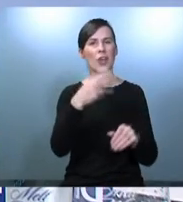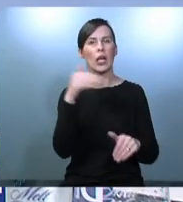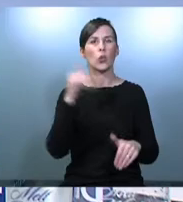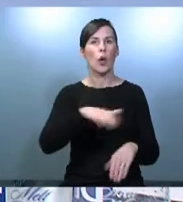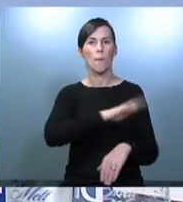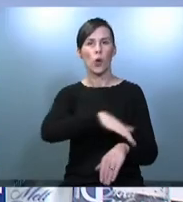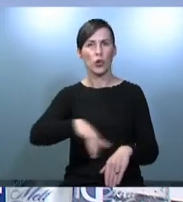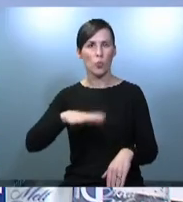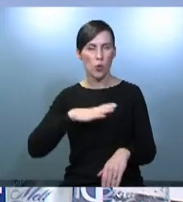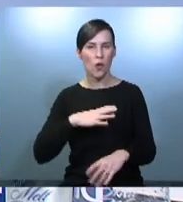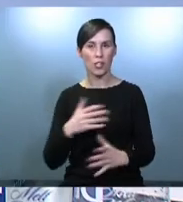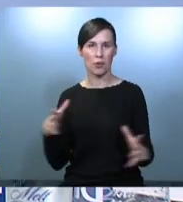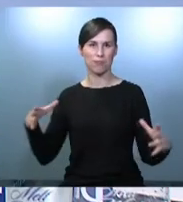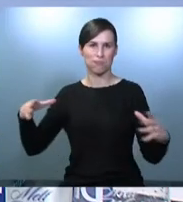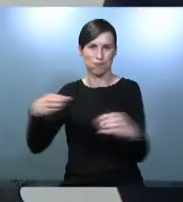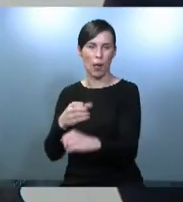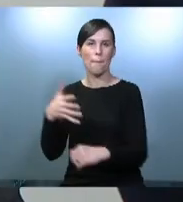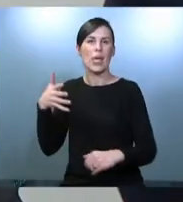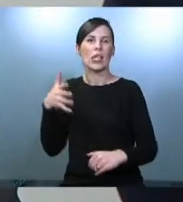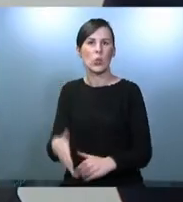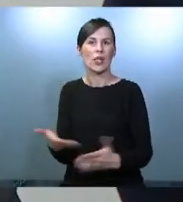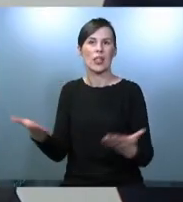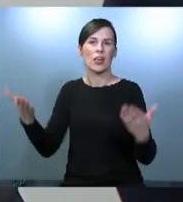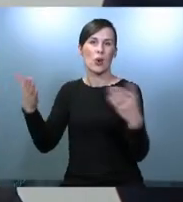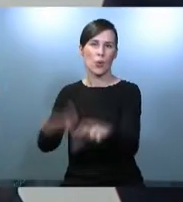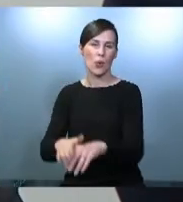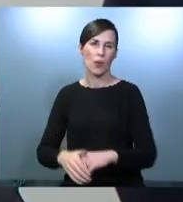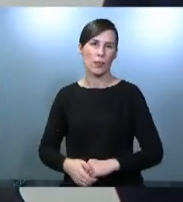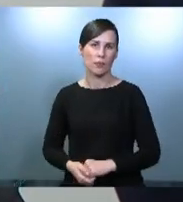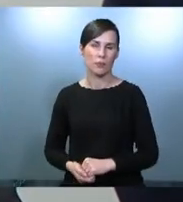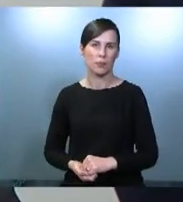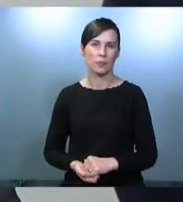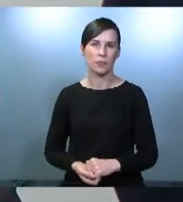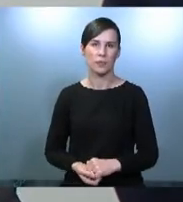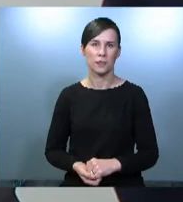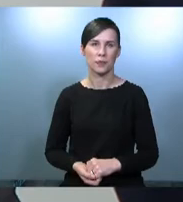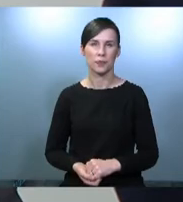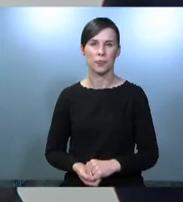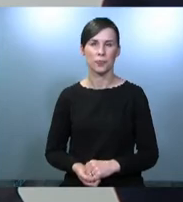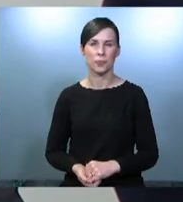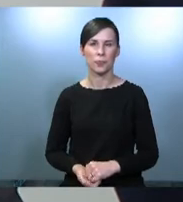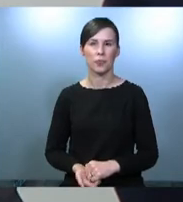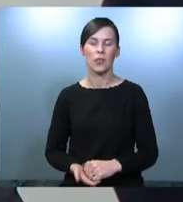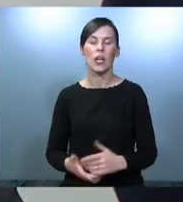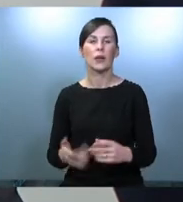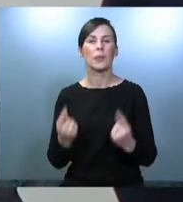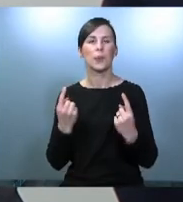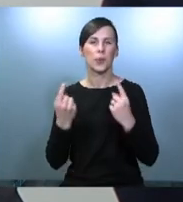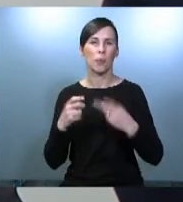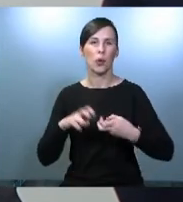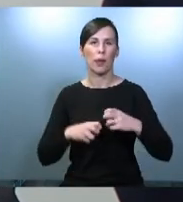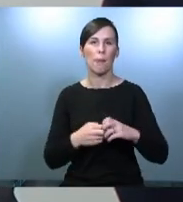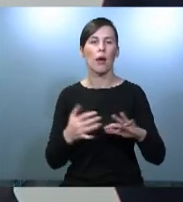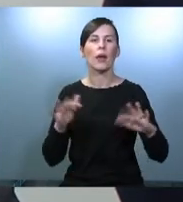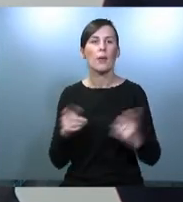dabar beliko kiek daugiau nei 5 tūkstančiai. Čia yra didžiulė problema, kaip sulaikyti jaunų žmonės Kėdainiuose,